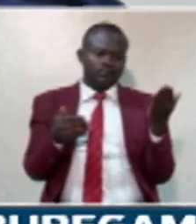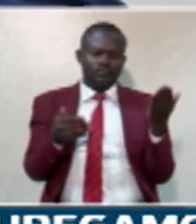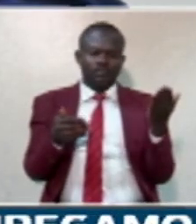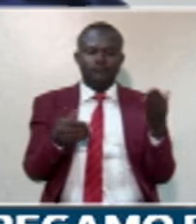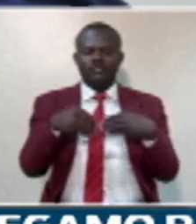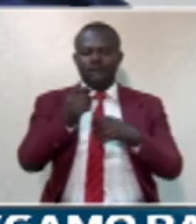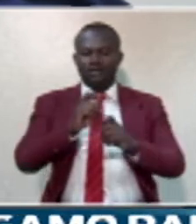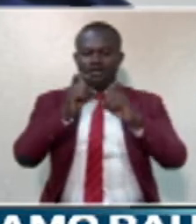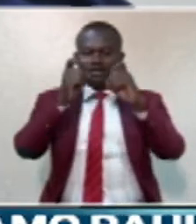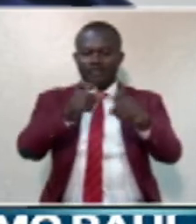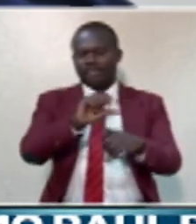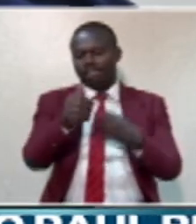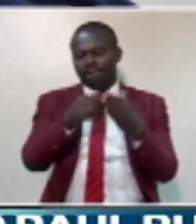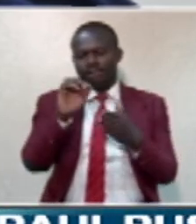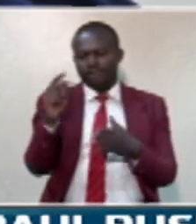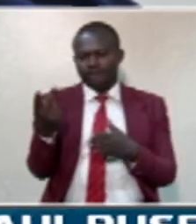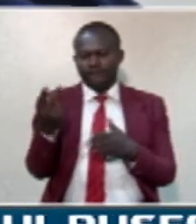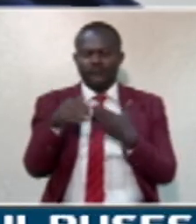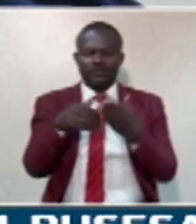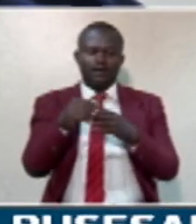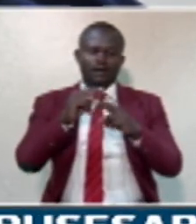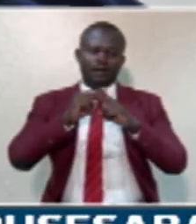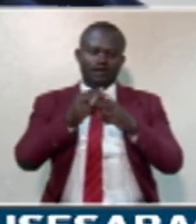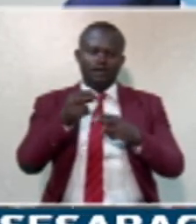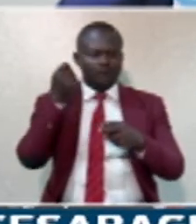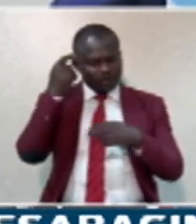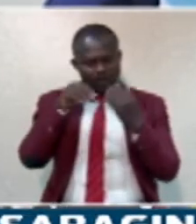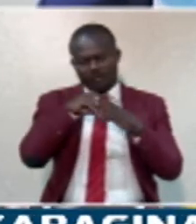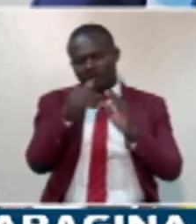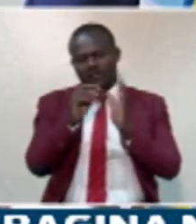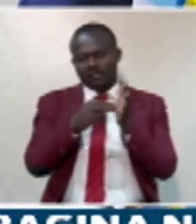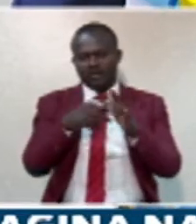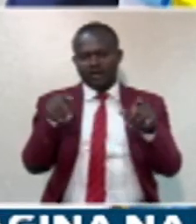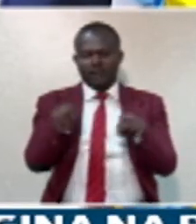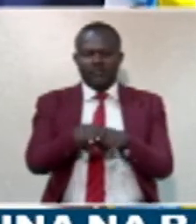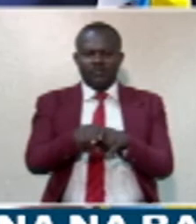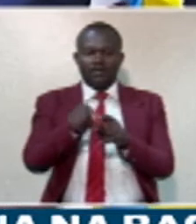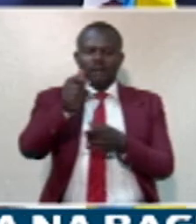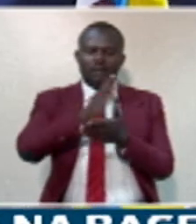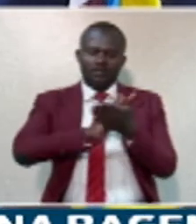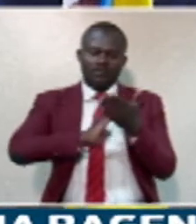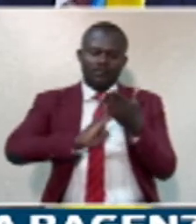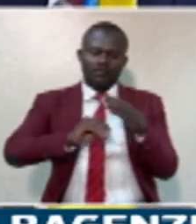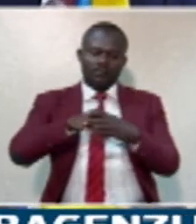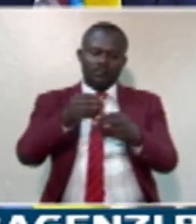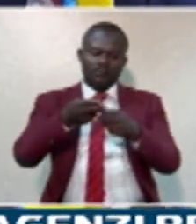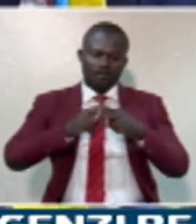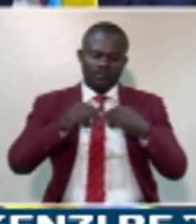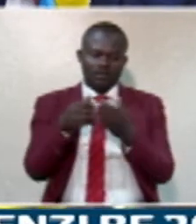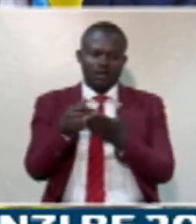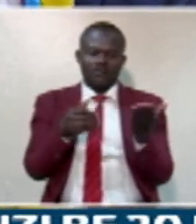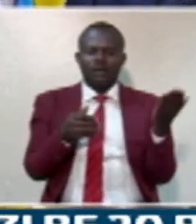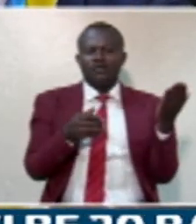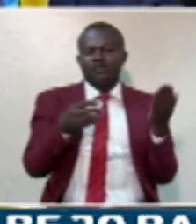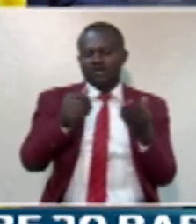impano n'ikindi cya kabiri akaba aricyo kiba inguzanyo no kurindi mishinga niko bimeze. Kiriya gice cy'umwenda ni umwenda